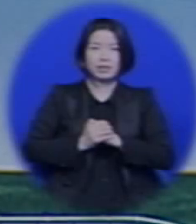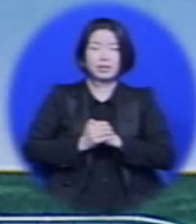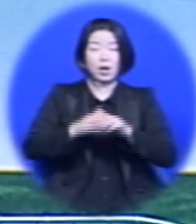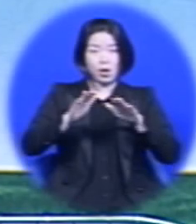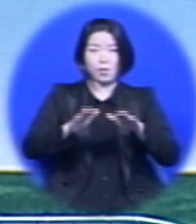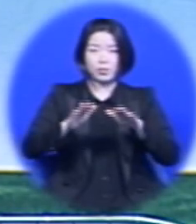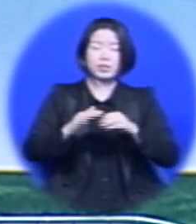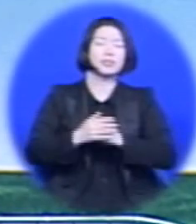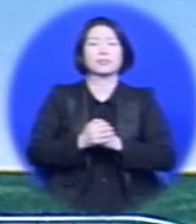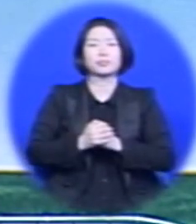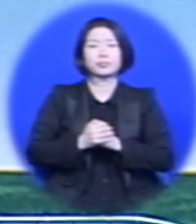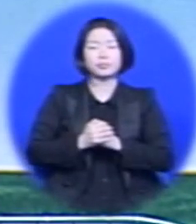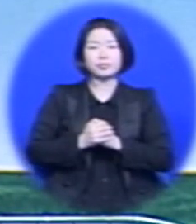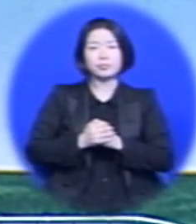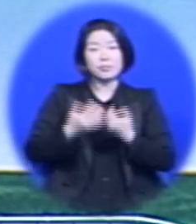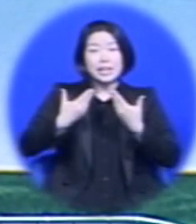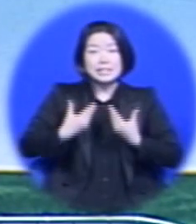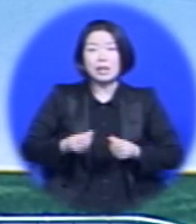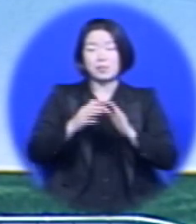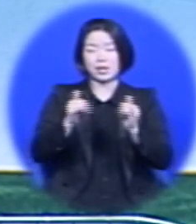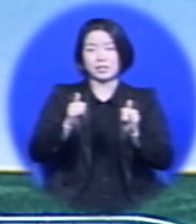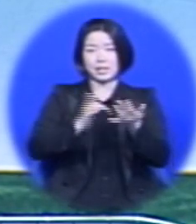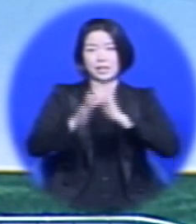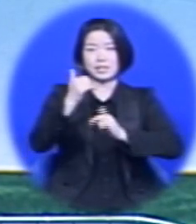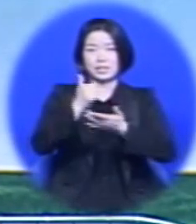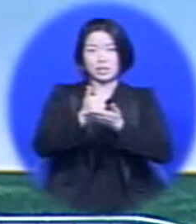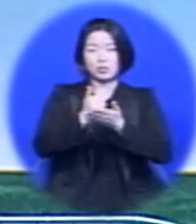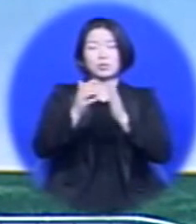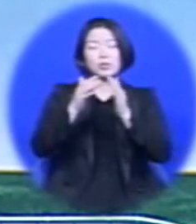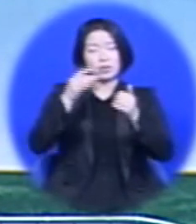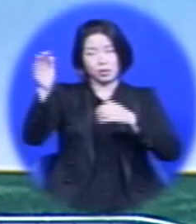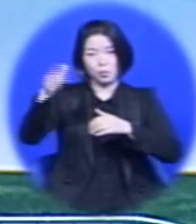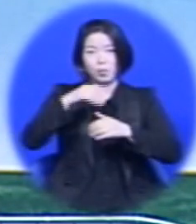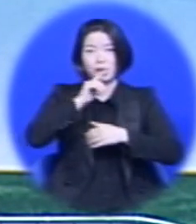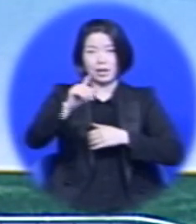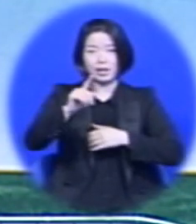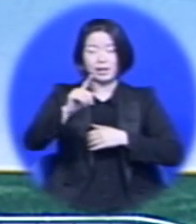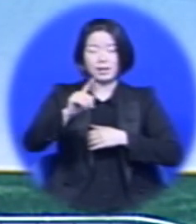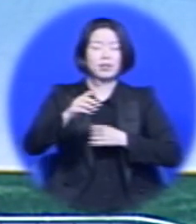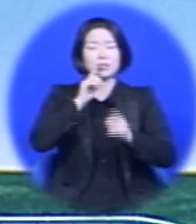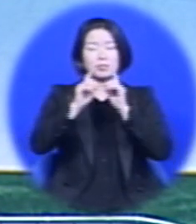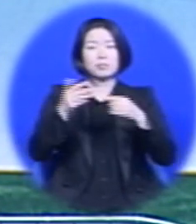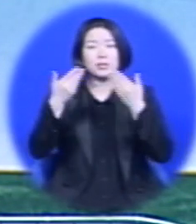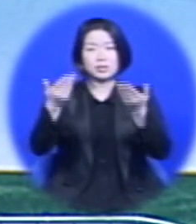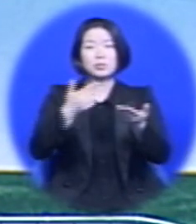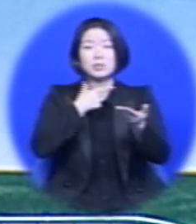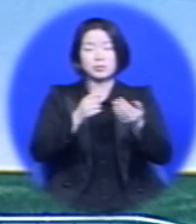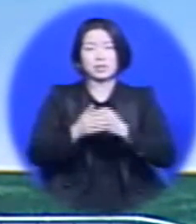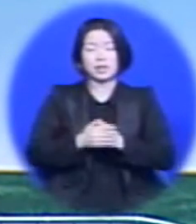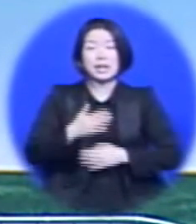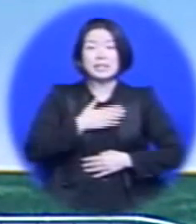자 오늘 절망하는 자 예수께로 오라고 하는 주제 말씀을 드리려고 합니다